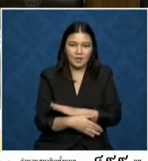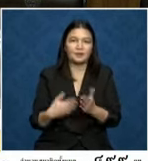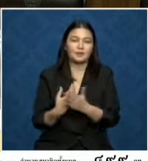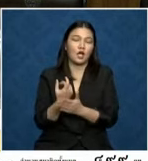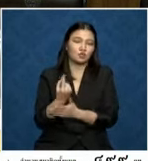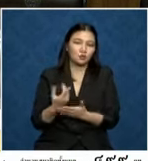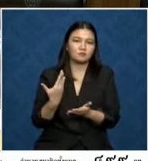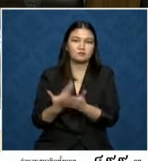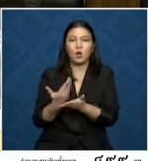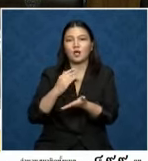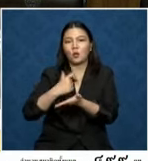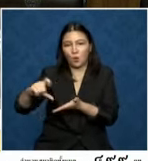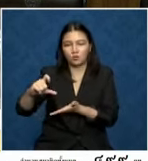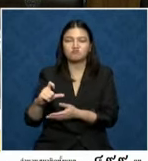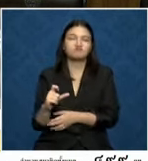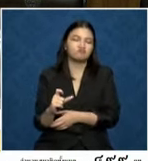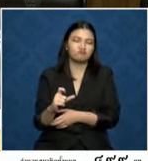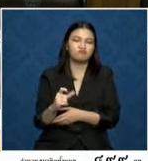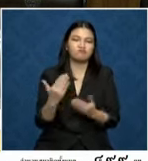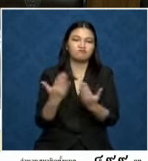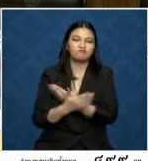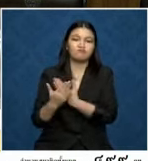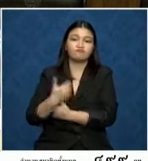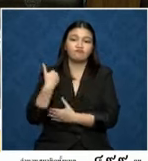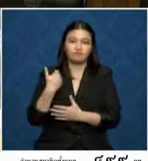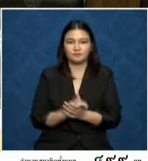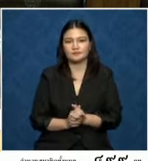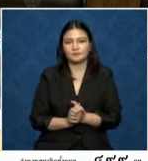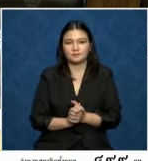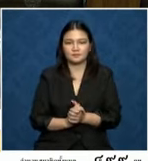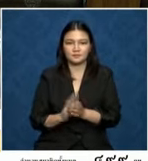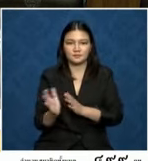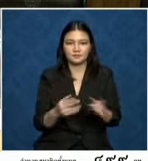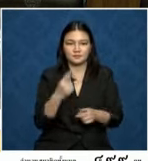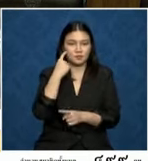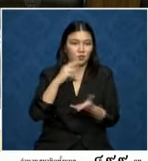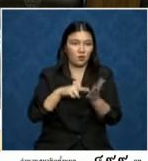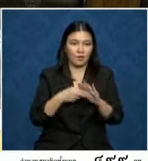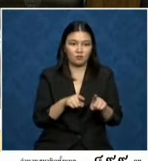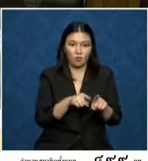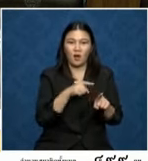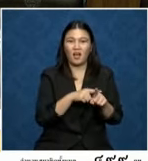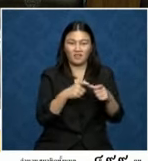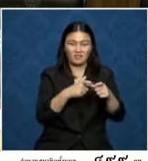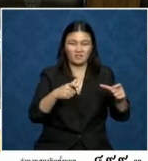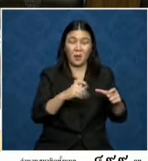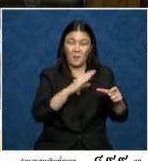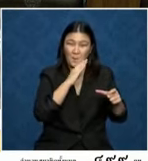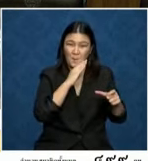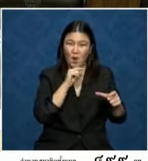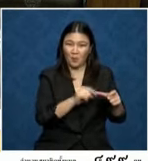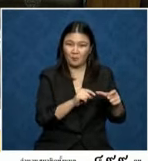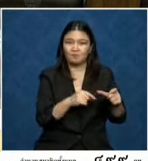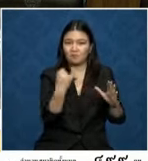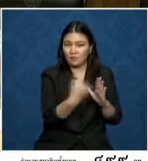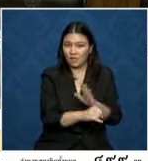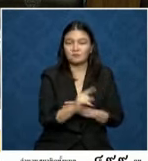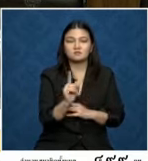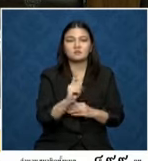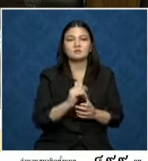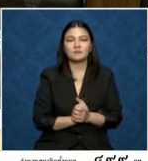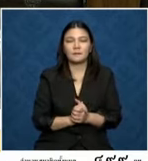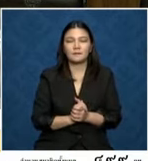ในเรื่องของปัญหาต่างๆที่เกี่ยวข้องกับการเอาผิดเกี่ยวกับเรื่องของเช็คเด้งเนี่ยประการแรกก็คือมีปัญหาเกี่ยวกับเ